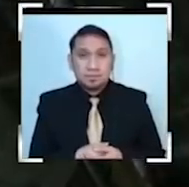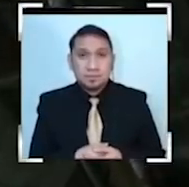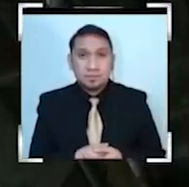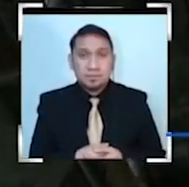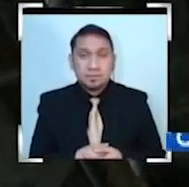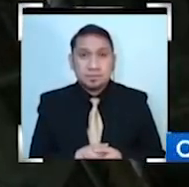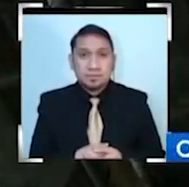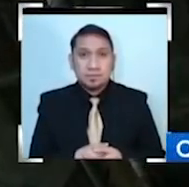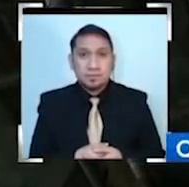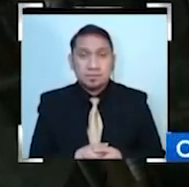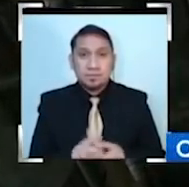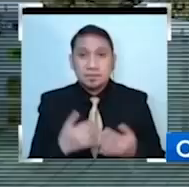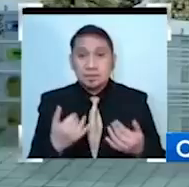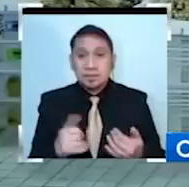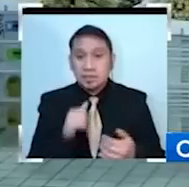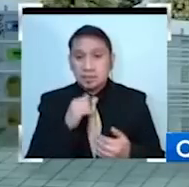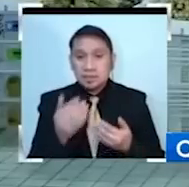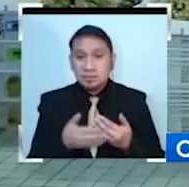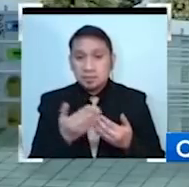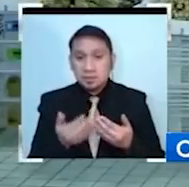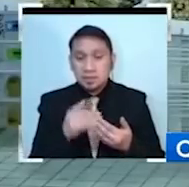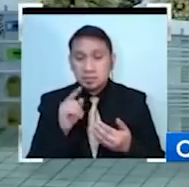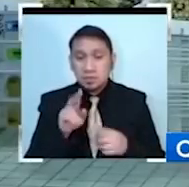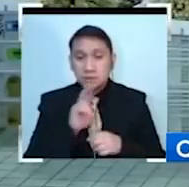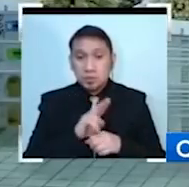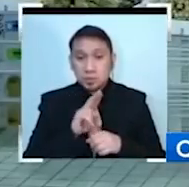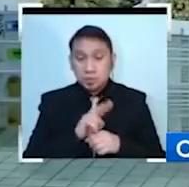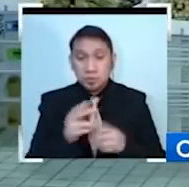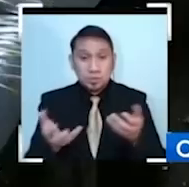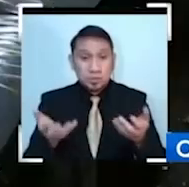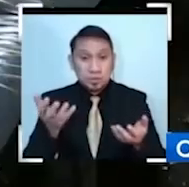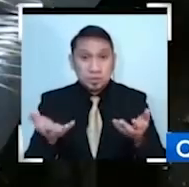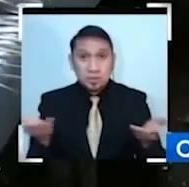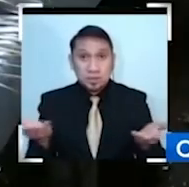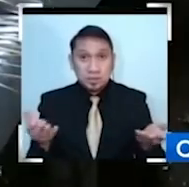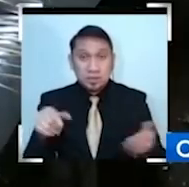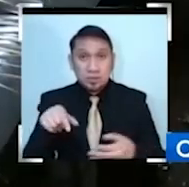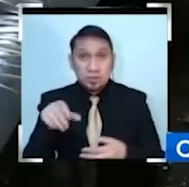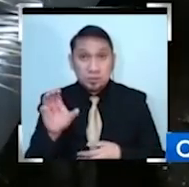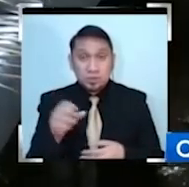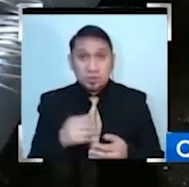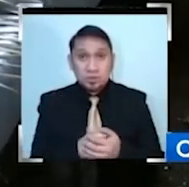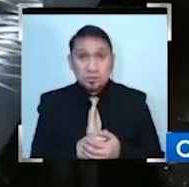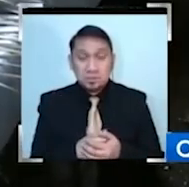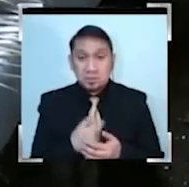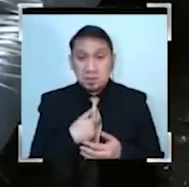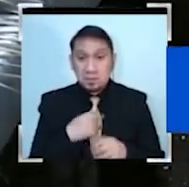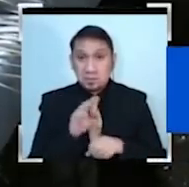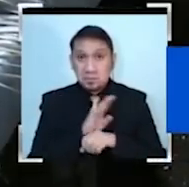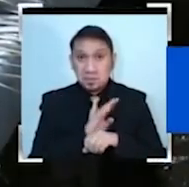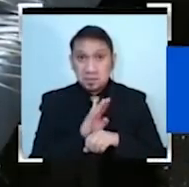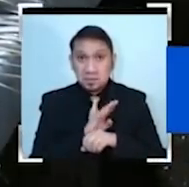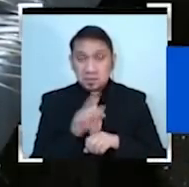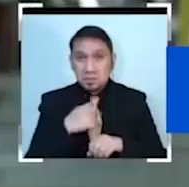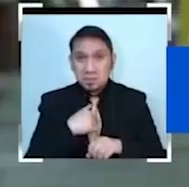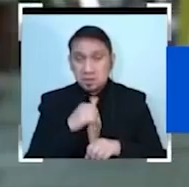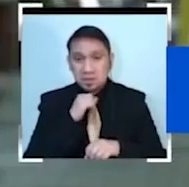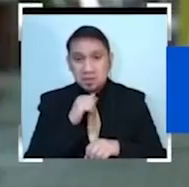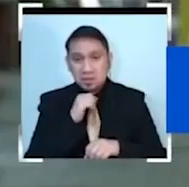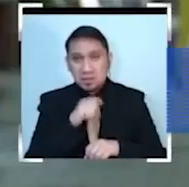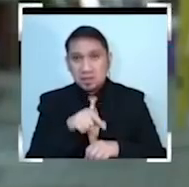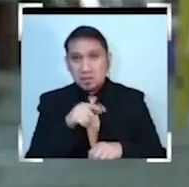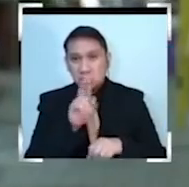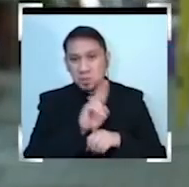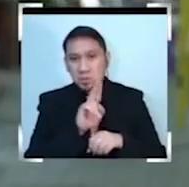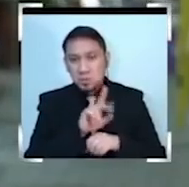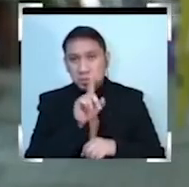Bihira raw magamit ang timbangan ng bayan sa palengke ito sa Quezon City. Pag busy ako, hindi ko na pag nagmamadalaw, hindi ko na tinitimbang. Di